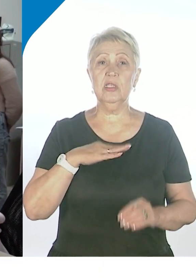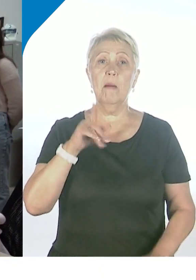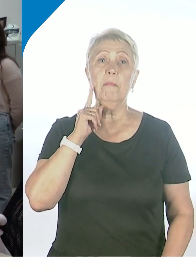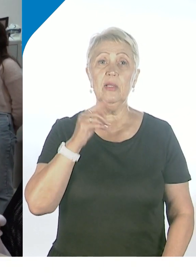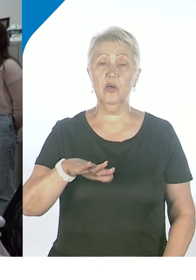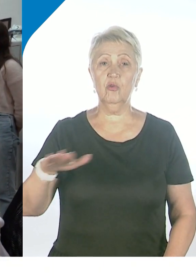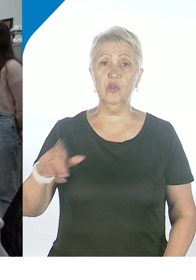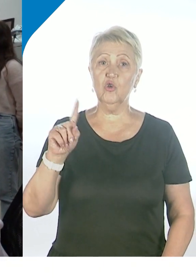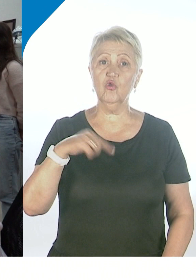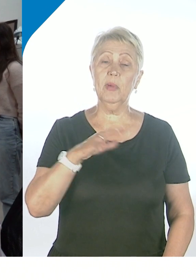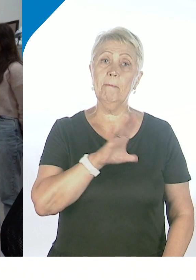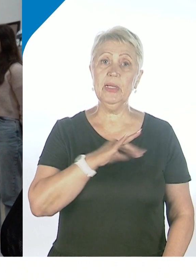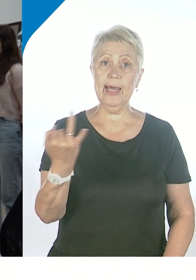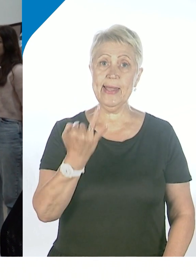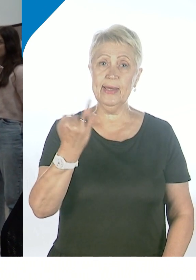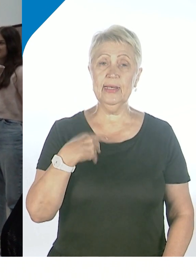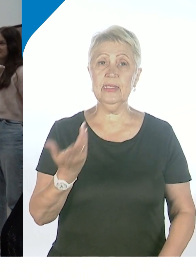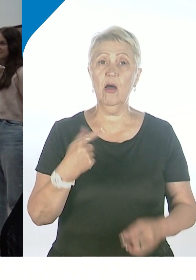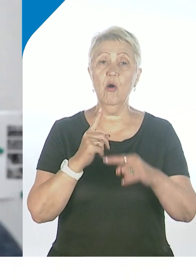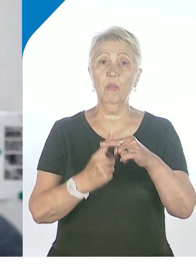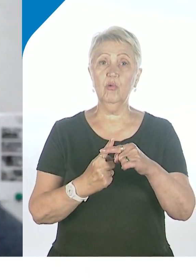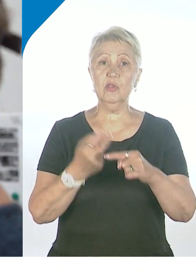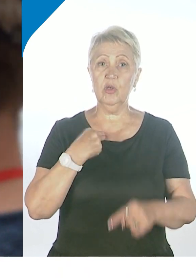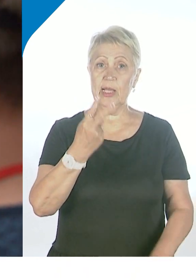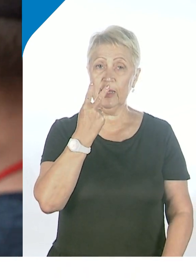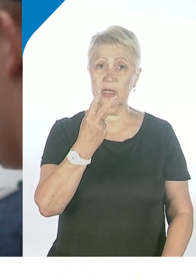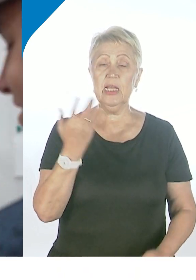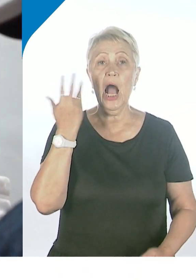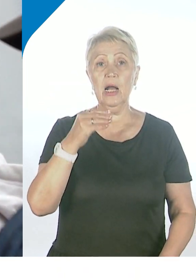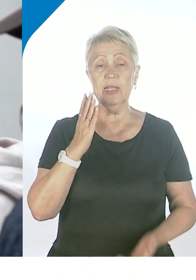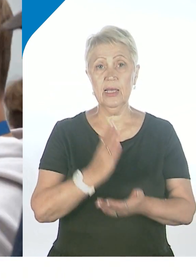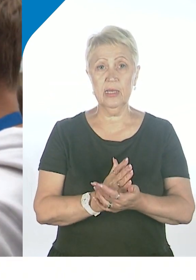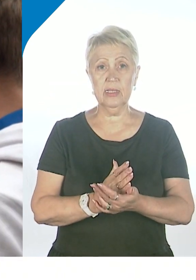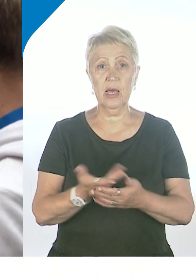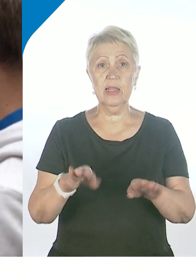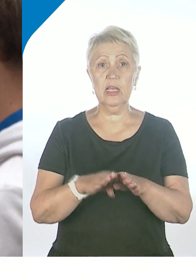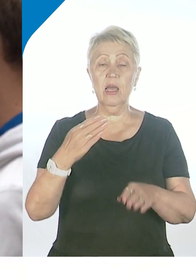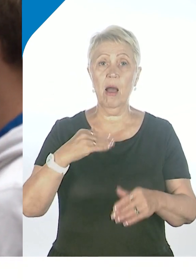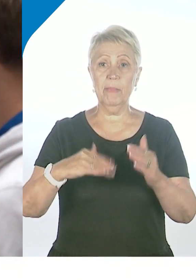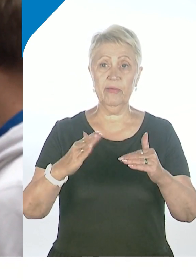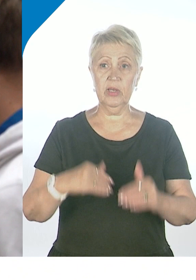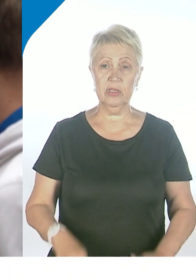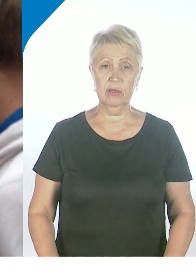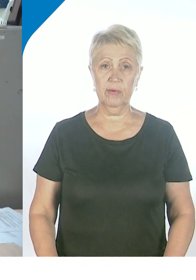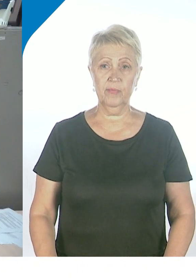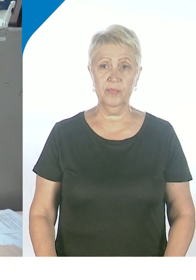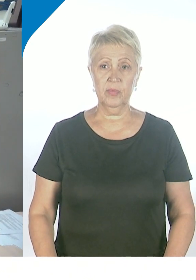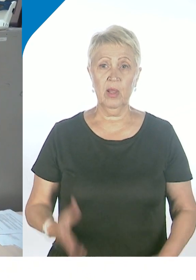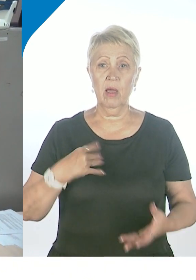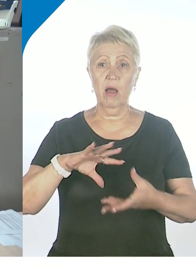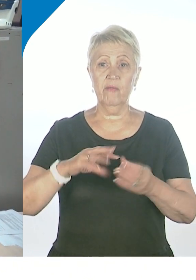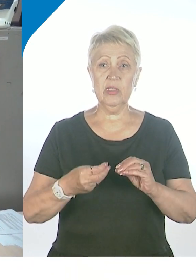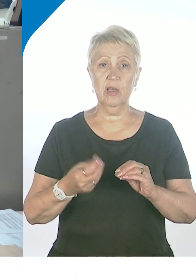им интересно посмотреть, плюс, естественно, наглядность. То есть, да, есть такие профессии, в основном, которые